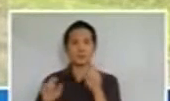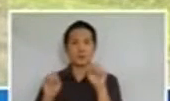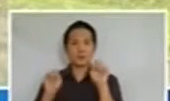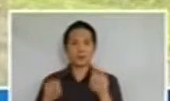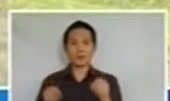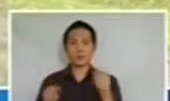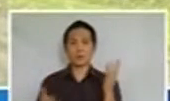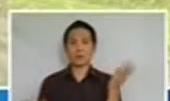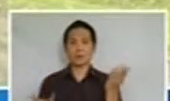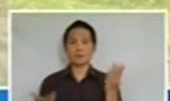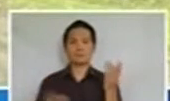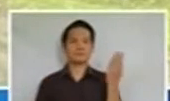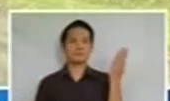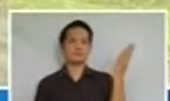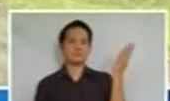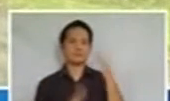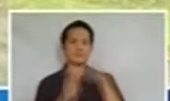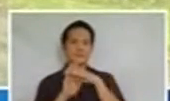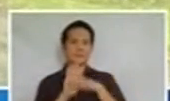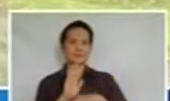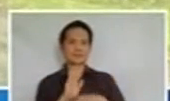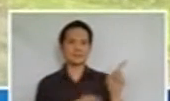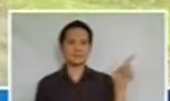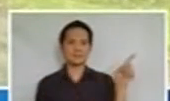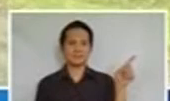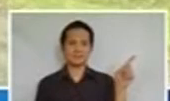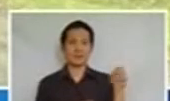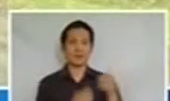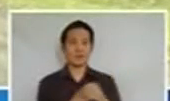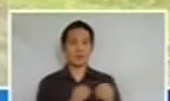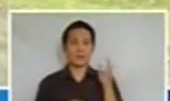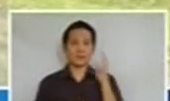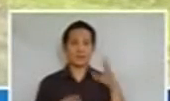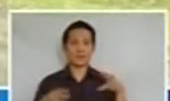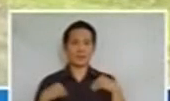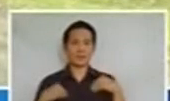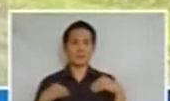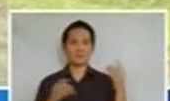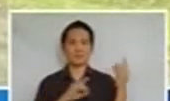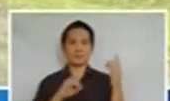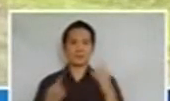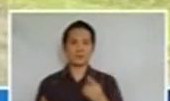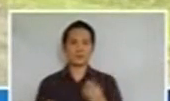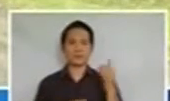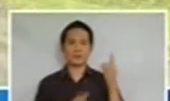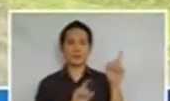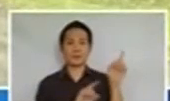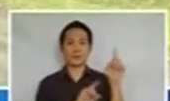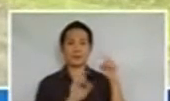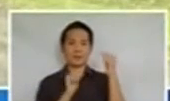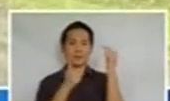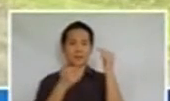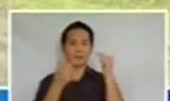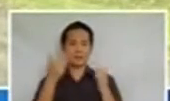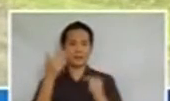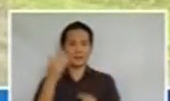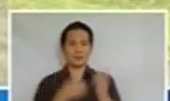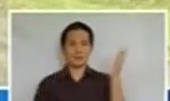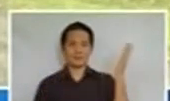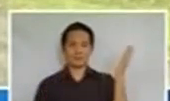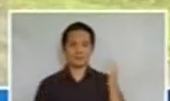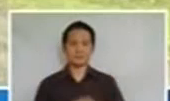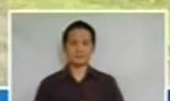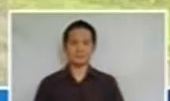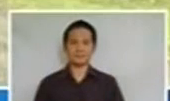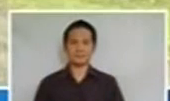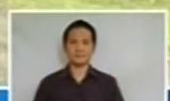sa sakit noong June 1. Yan ay ilang araw matapos itong manatili sa isolation cell ng Baguio City Jail